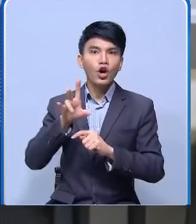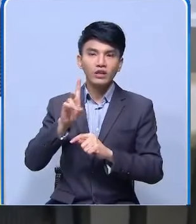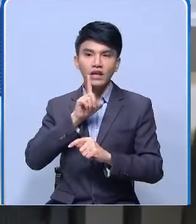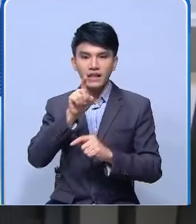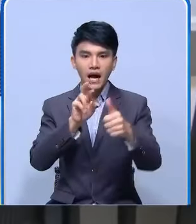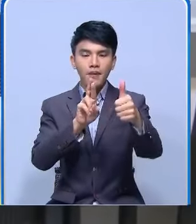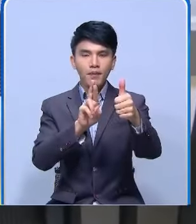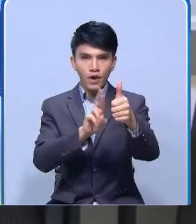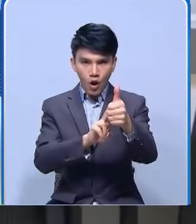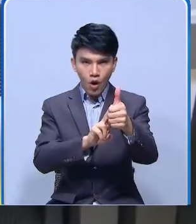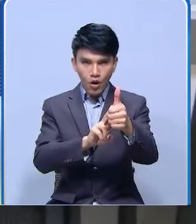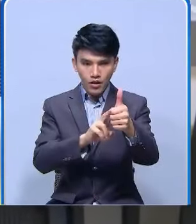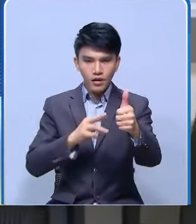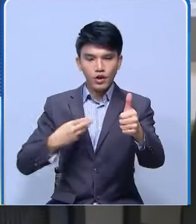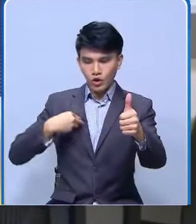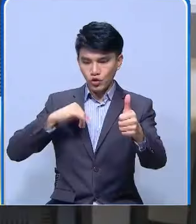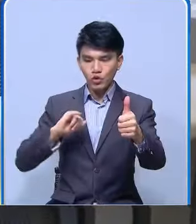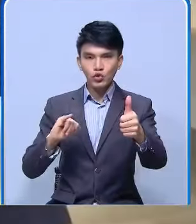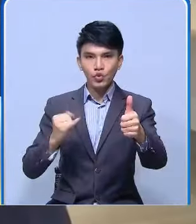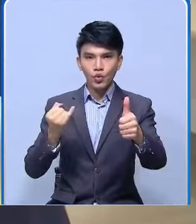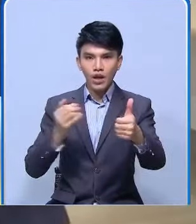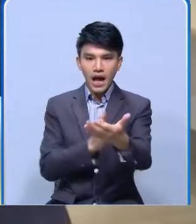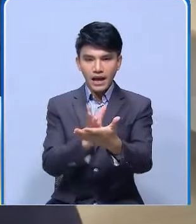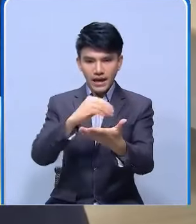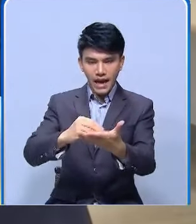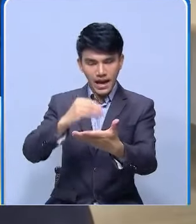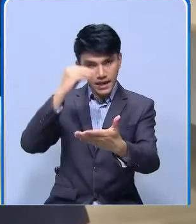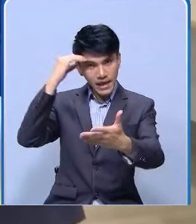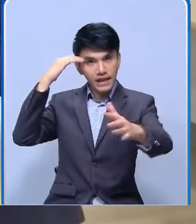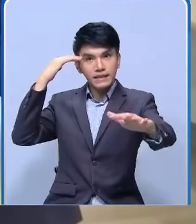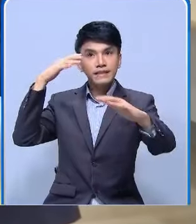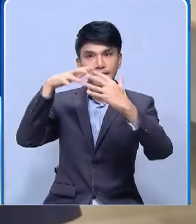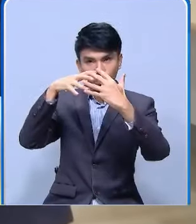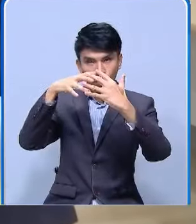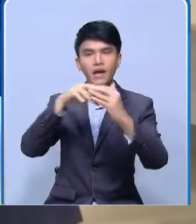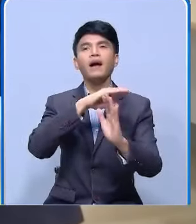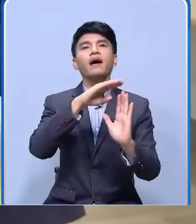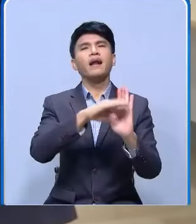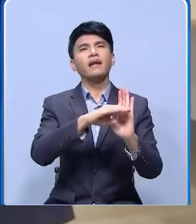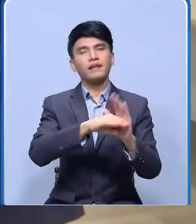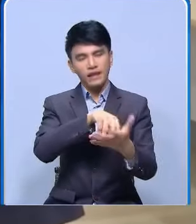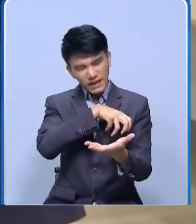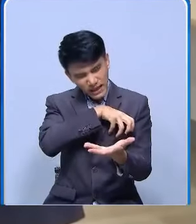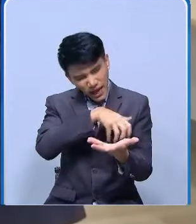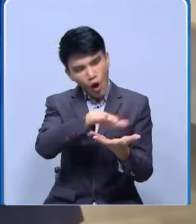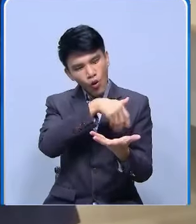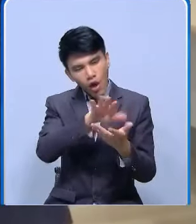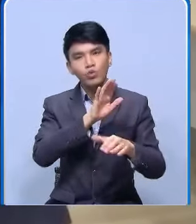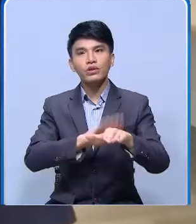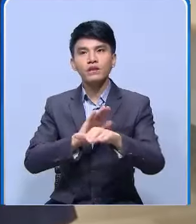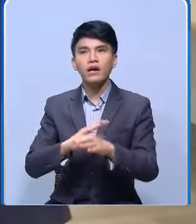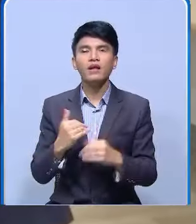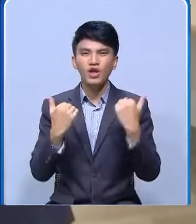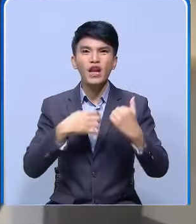คณะจิตวิทยาจุฬาลงกรณ์มหาวิทยาลัยให้ข้อมูลครับคุณผู้ชมต้องระวังนะมาเตือนกันนะครับหวัง